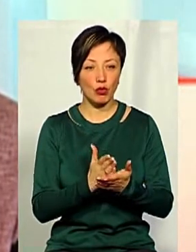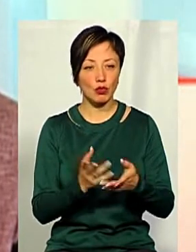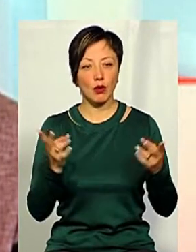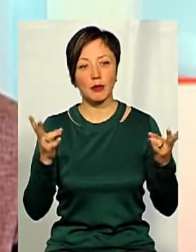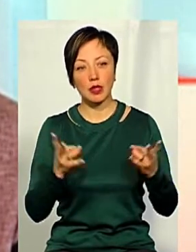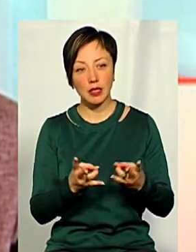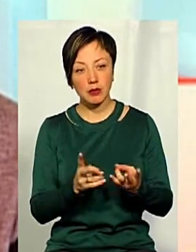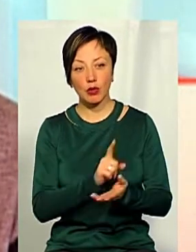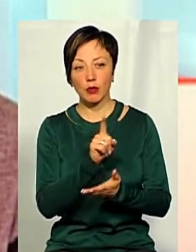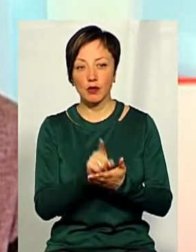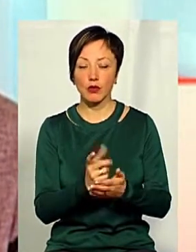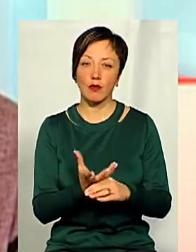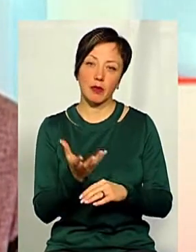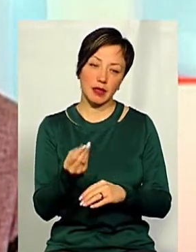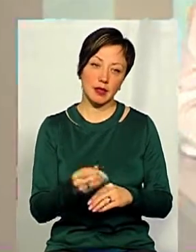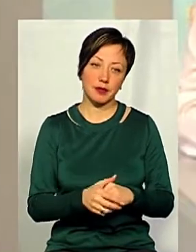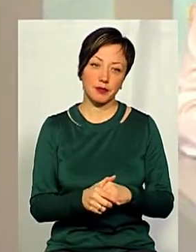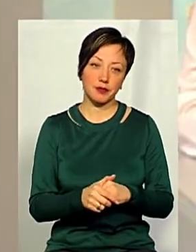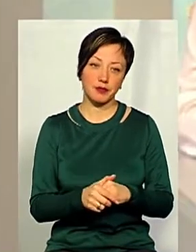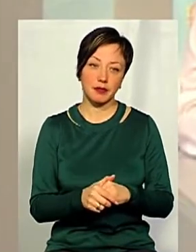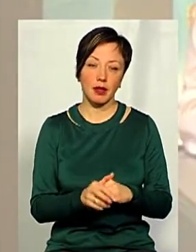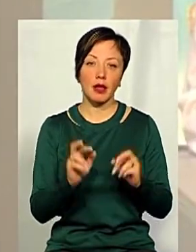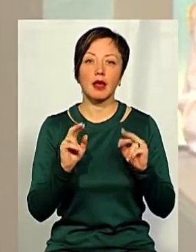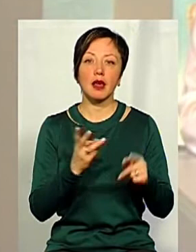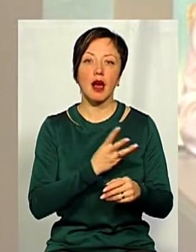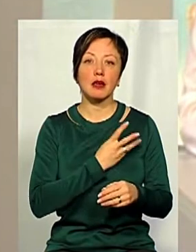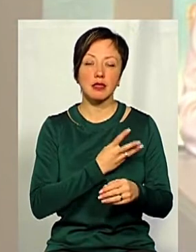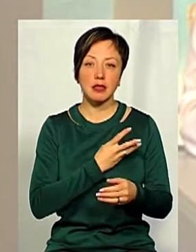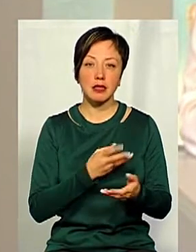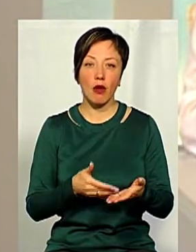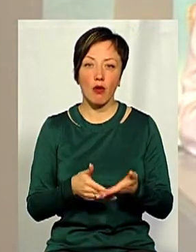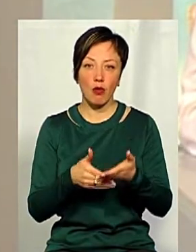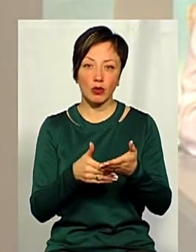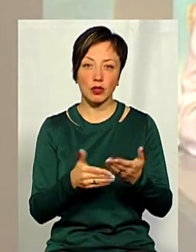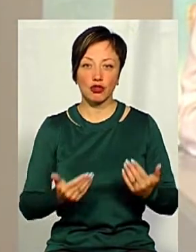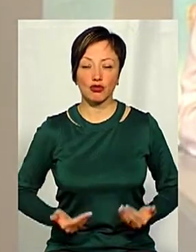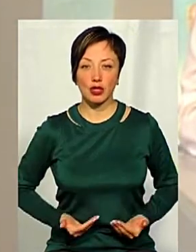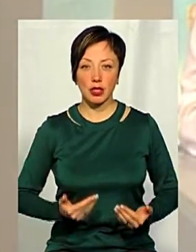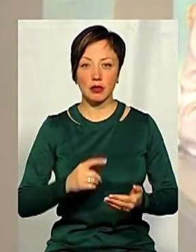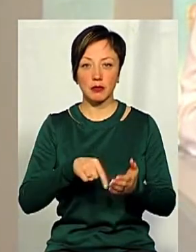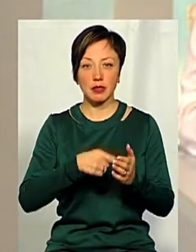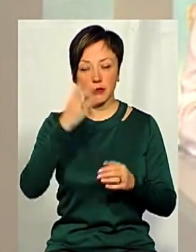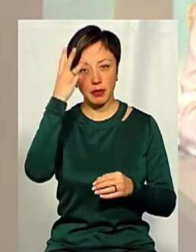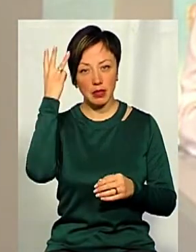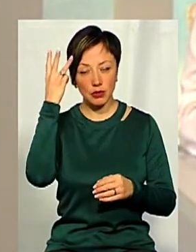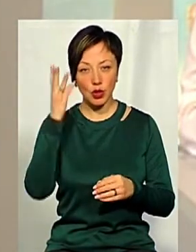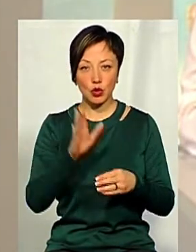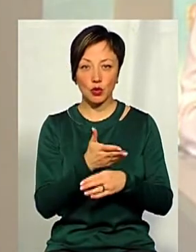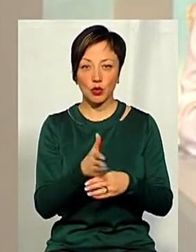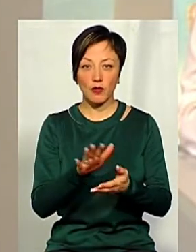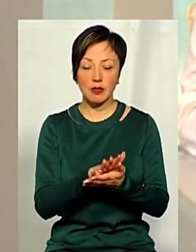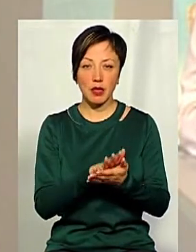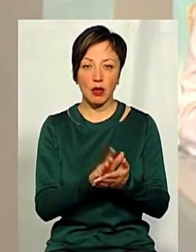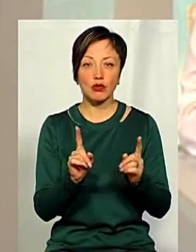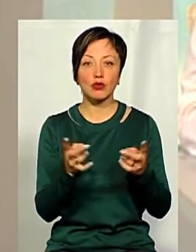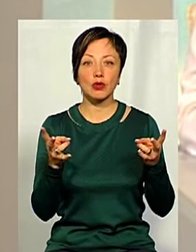потрібно буде обов'язково платити. Як заохотити жителів Хмельницького сортувати сміття? Що